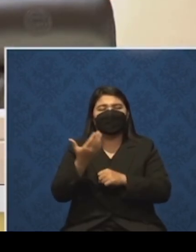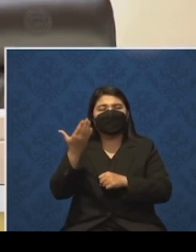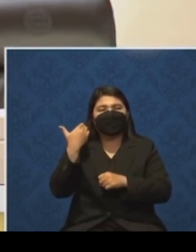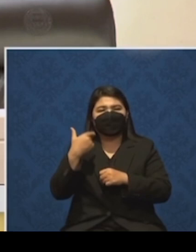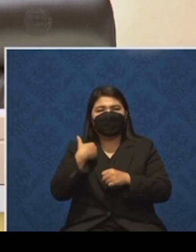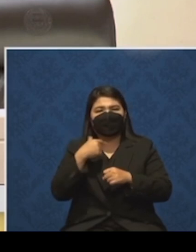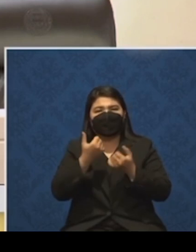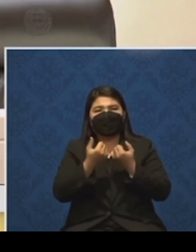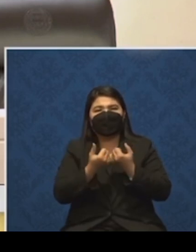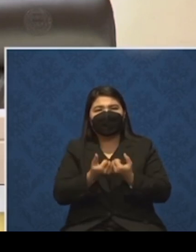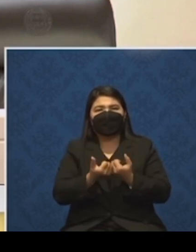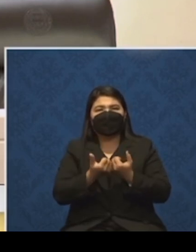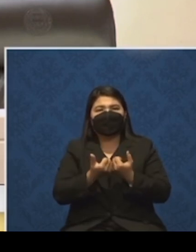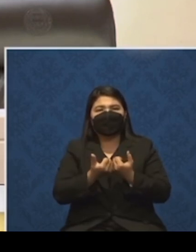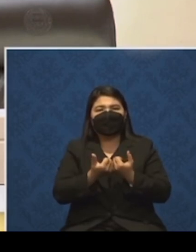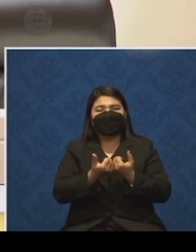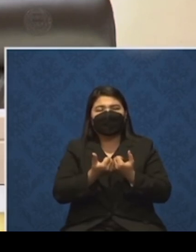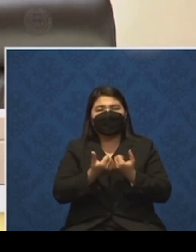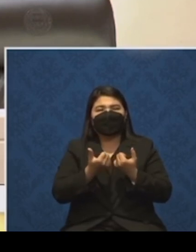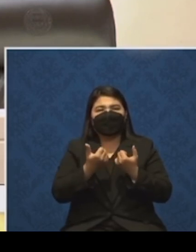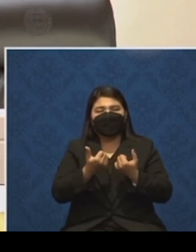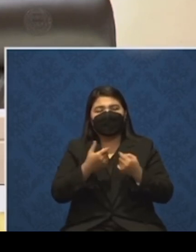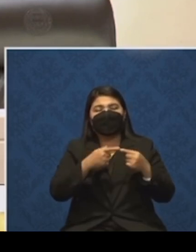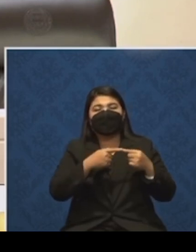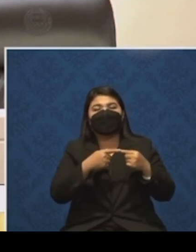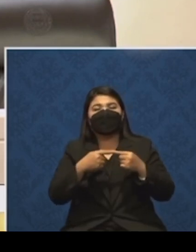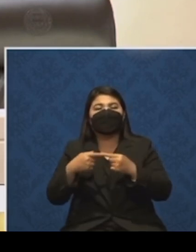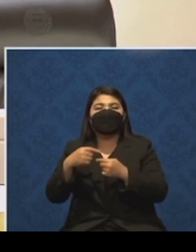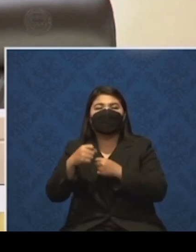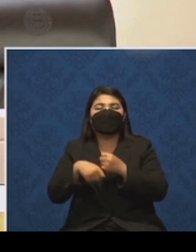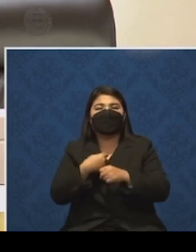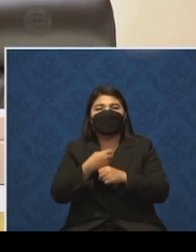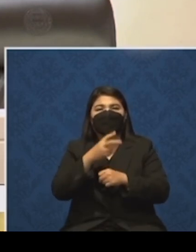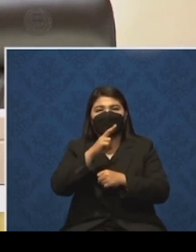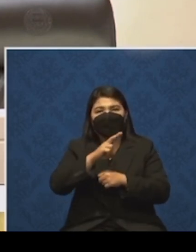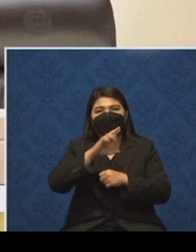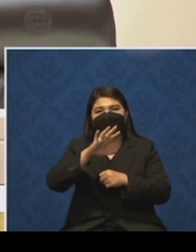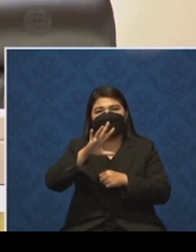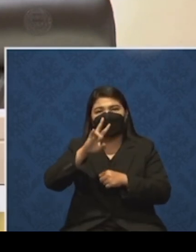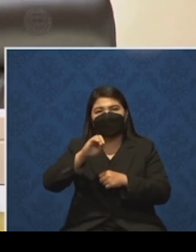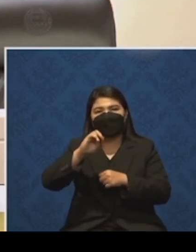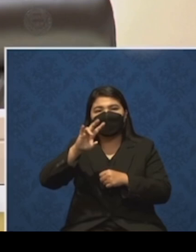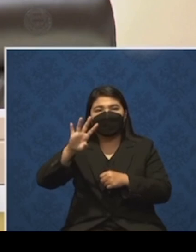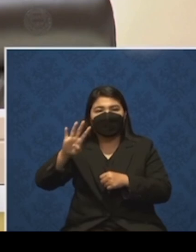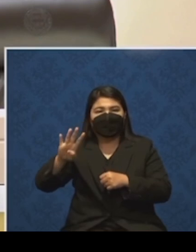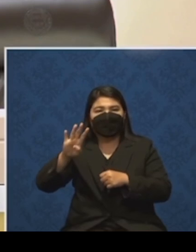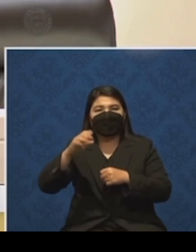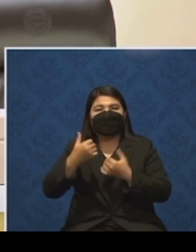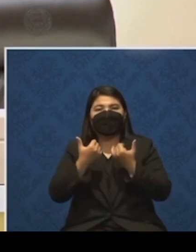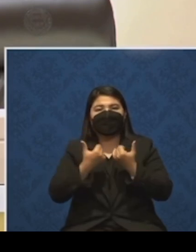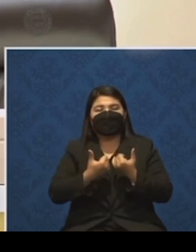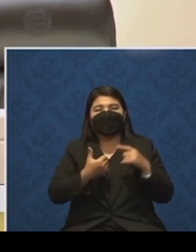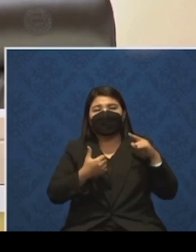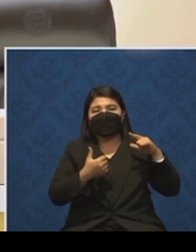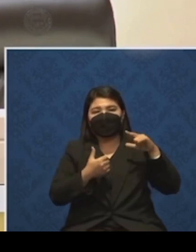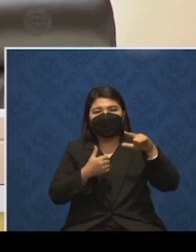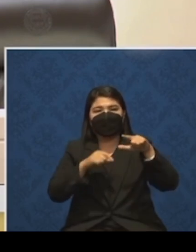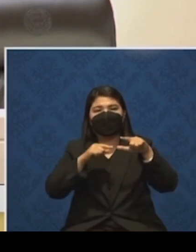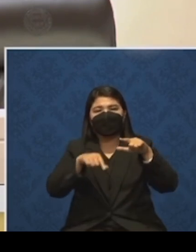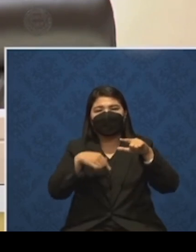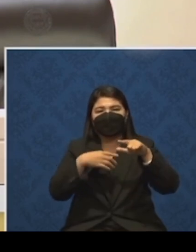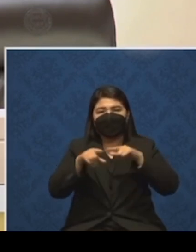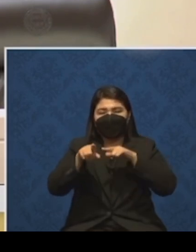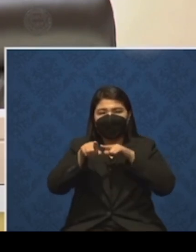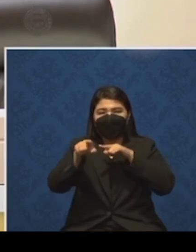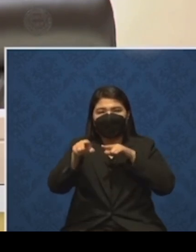ดประจำการไปเรื่อยๆจนถึงปี74ในถึงปี74แล้วกองทัพอากาศจะมีเครื่องบินขับไล่โจมตี